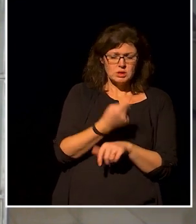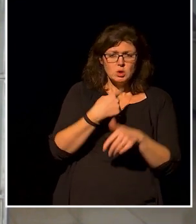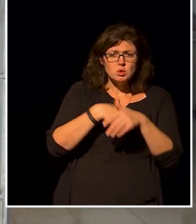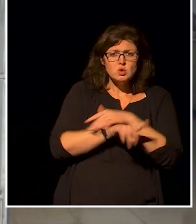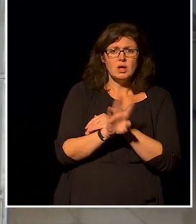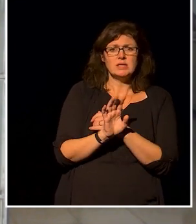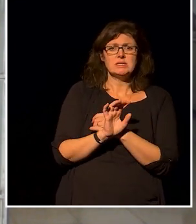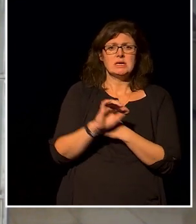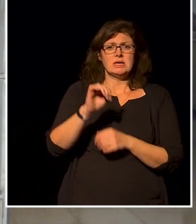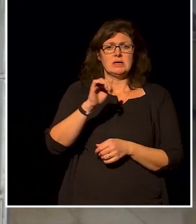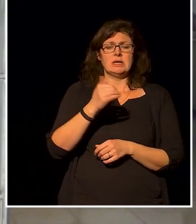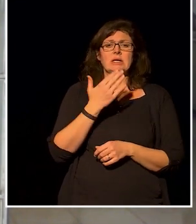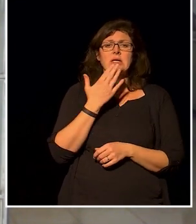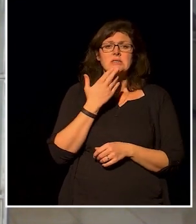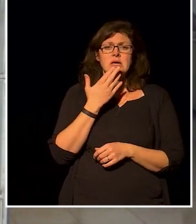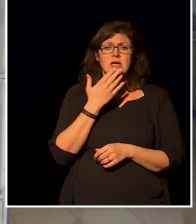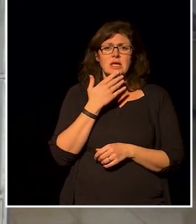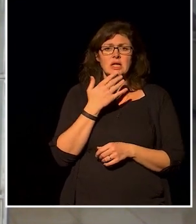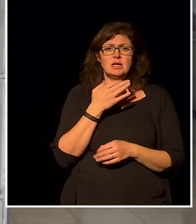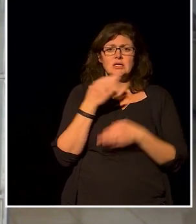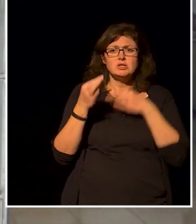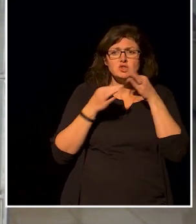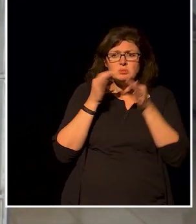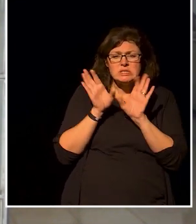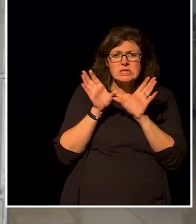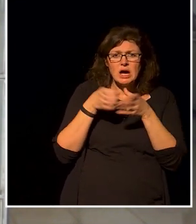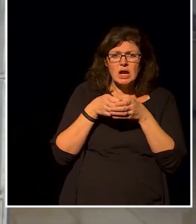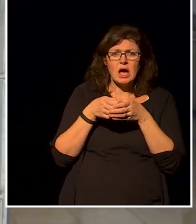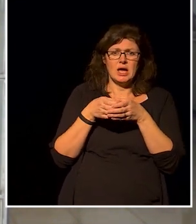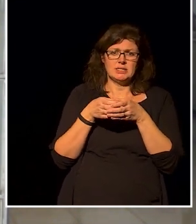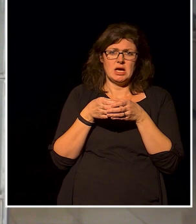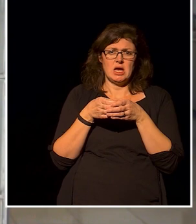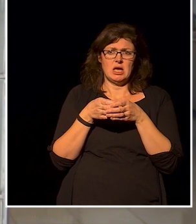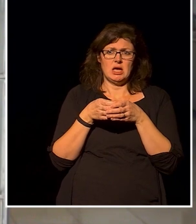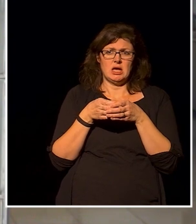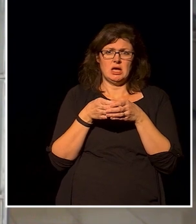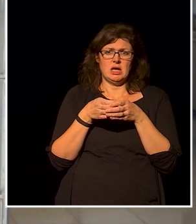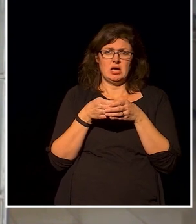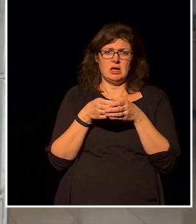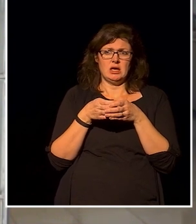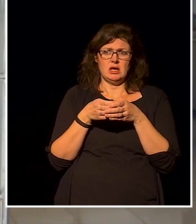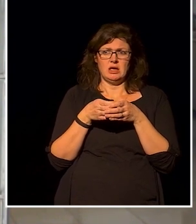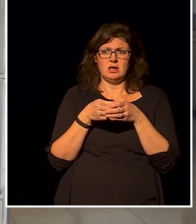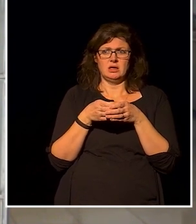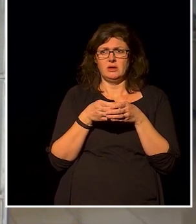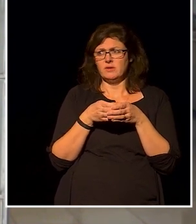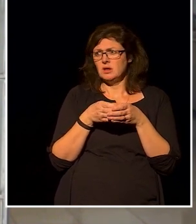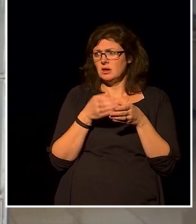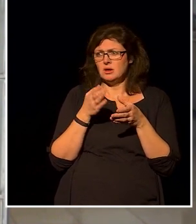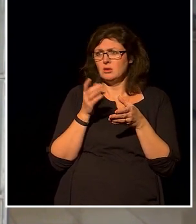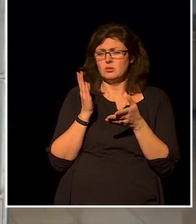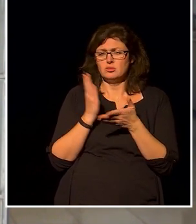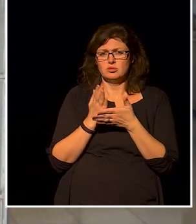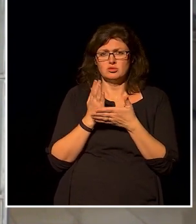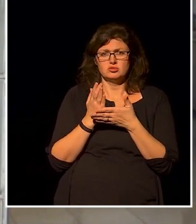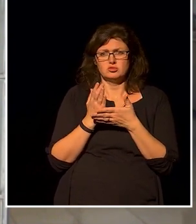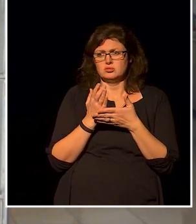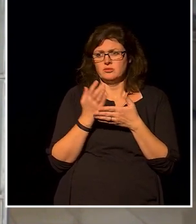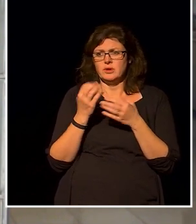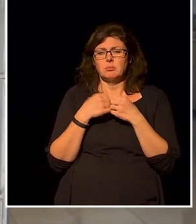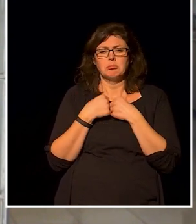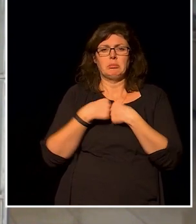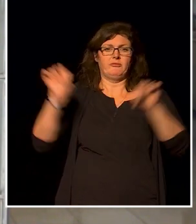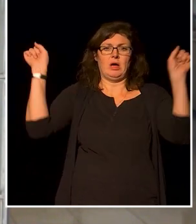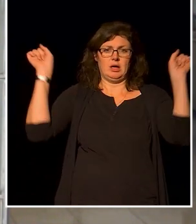von einer israelischen Eliteeinheit in fast schon Fauda-Manier irgendwie befreit worden